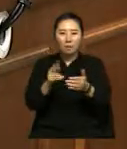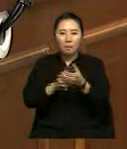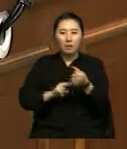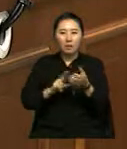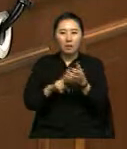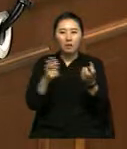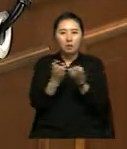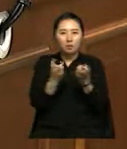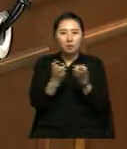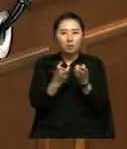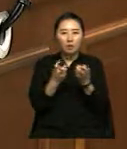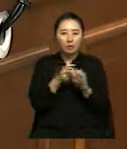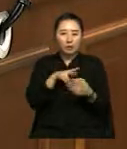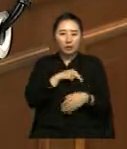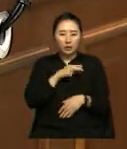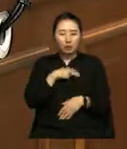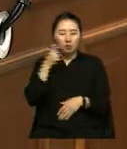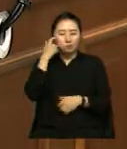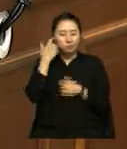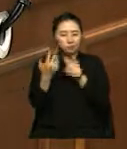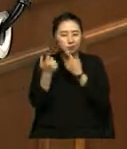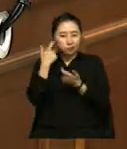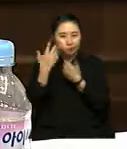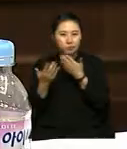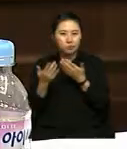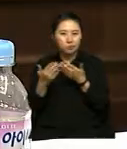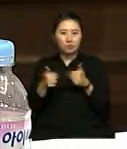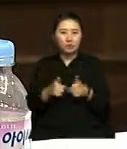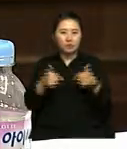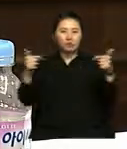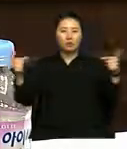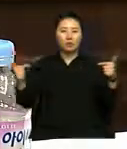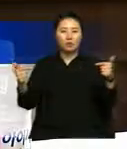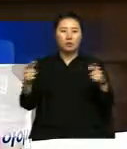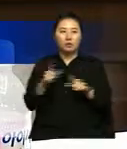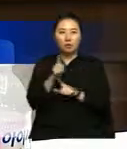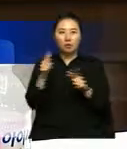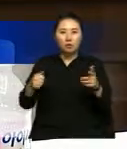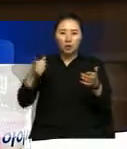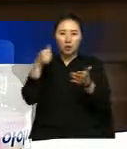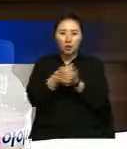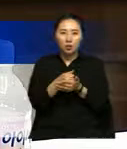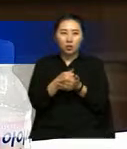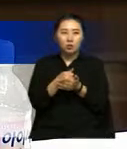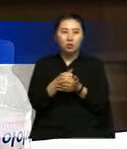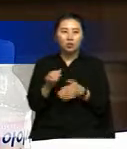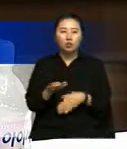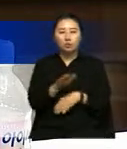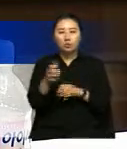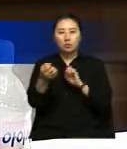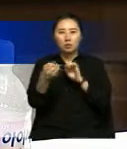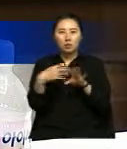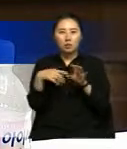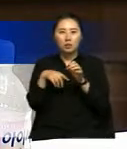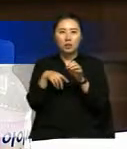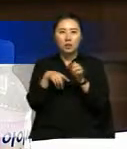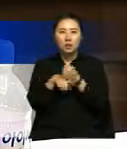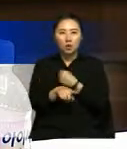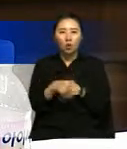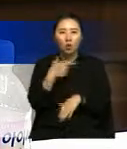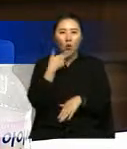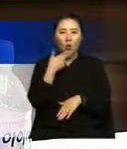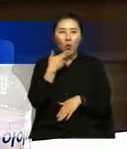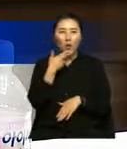방법 등 의원들의 질문 공세가 이어집니다. 문제의식까지 결정한 상황이다. 그래서 우리는 답변할 근거가